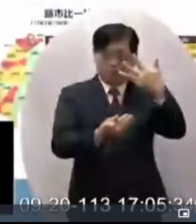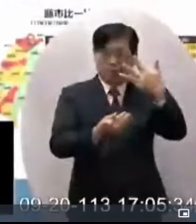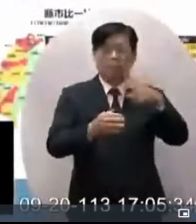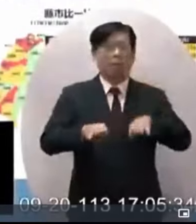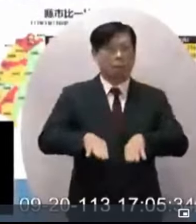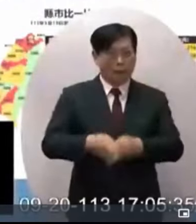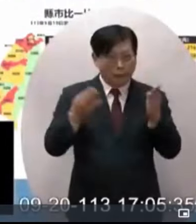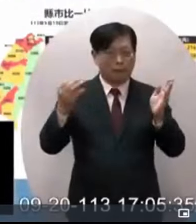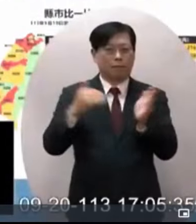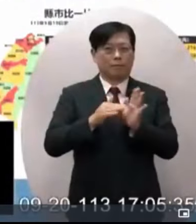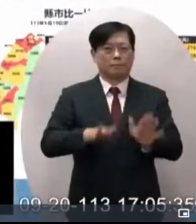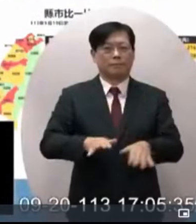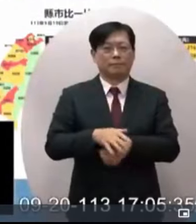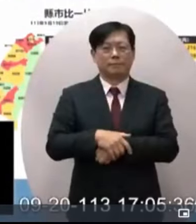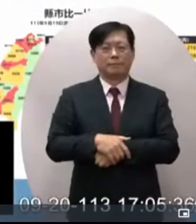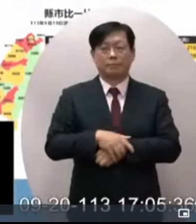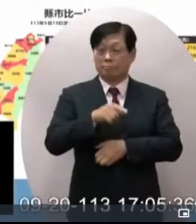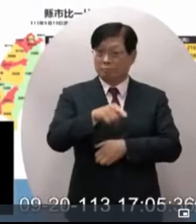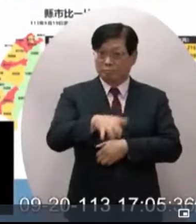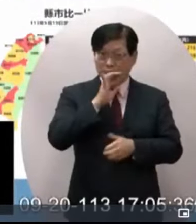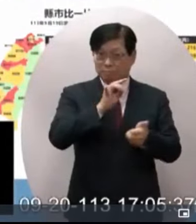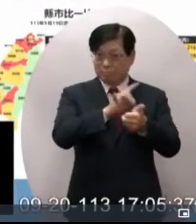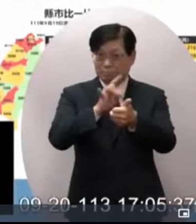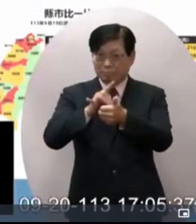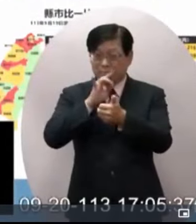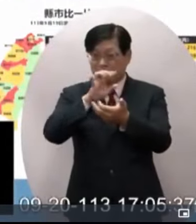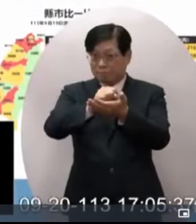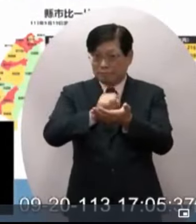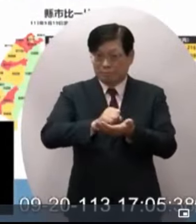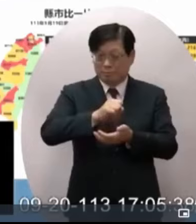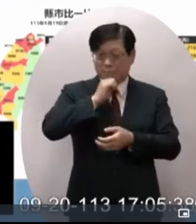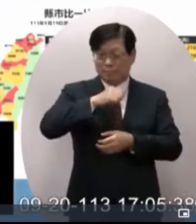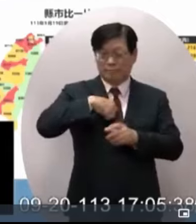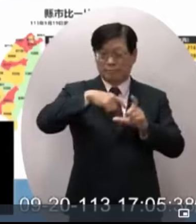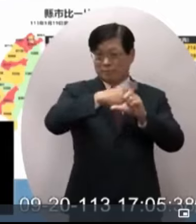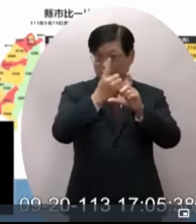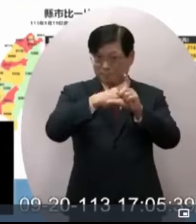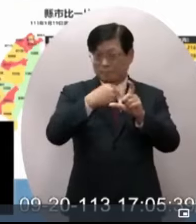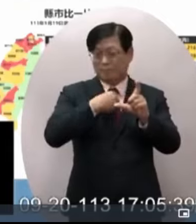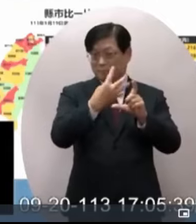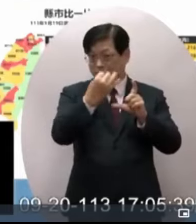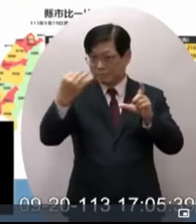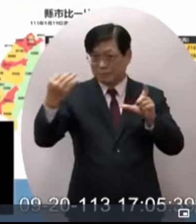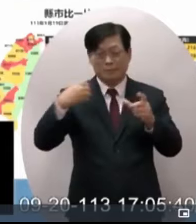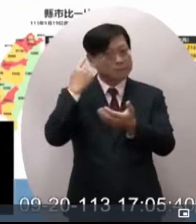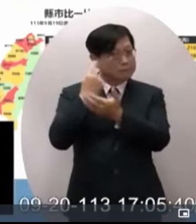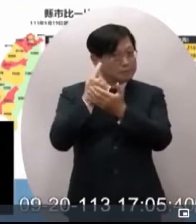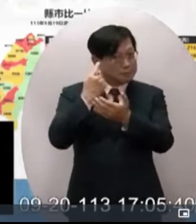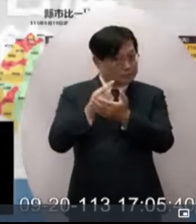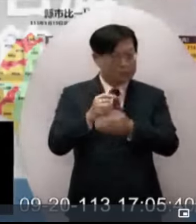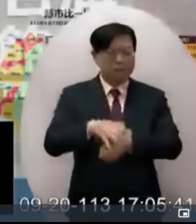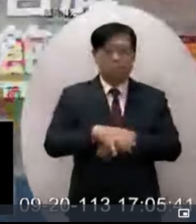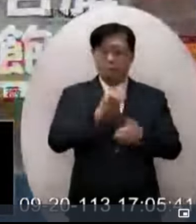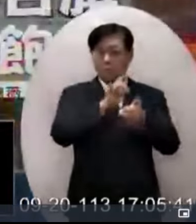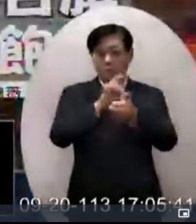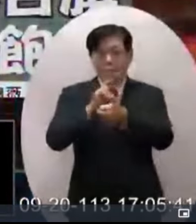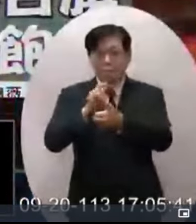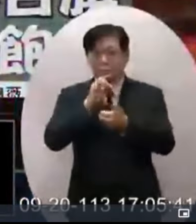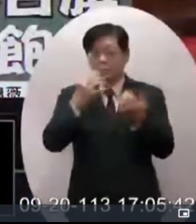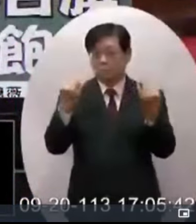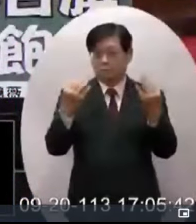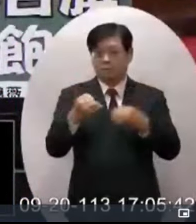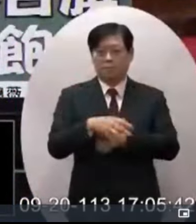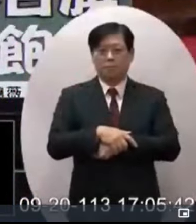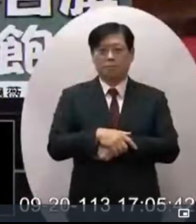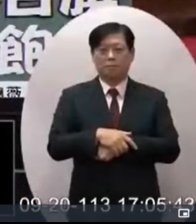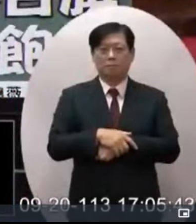上线开始，这个打诈仪表板每一天所显示的打诈的，就是诈骗的数